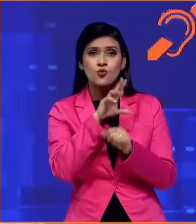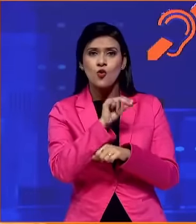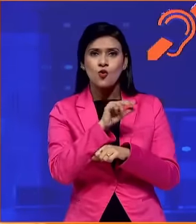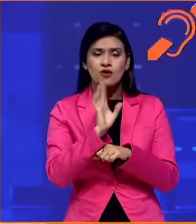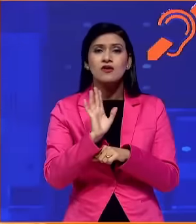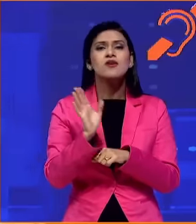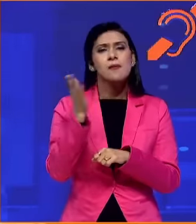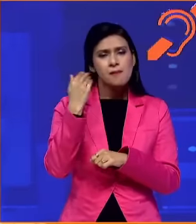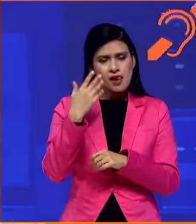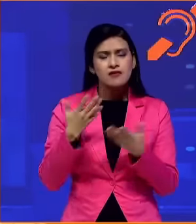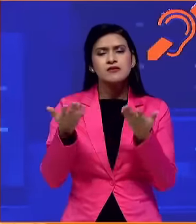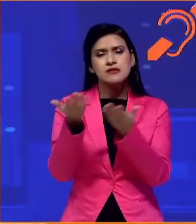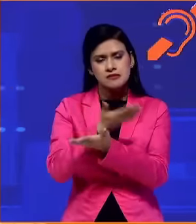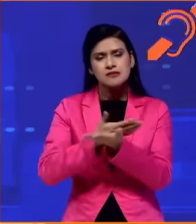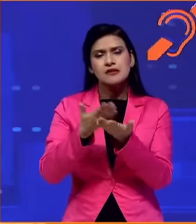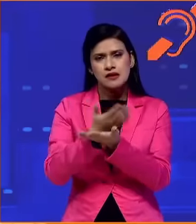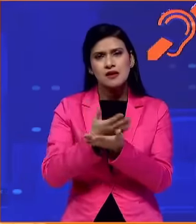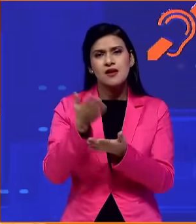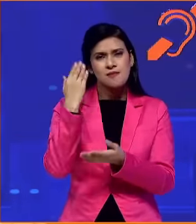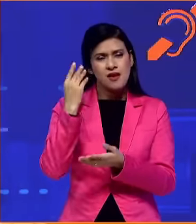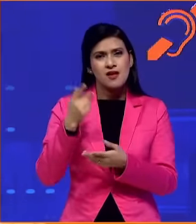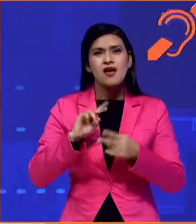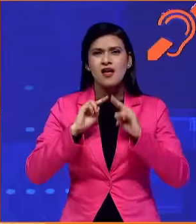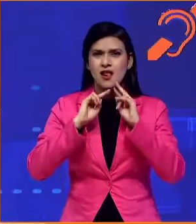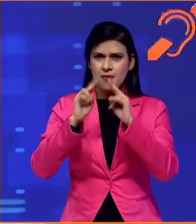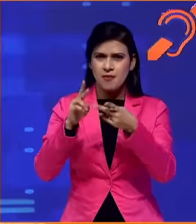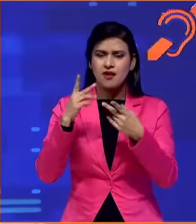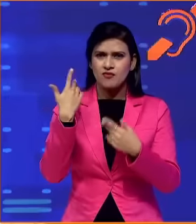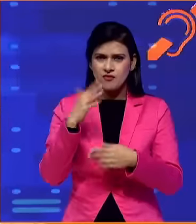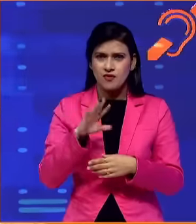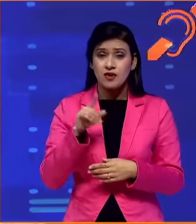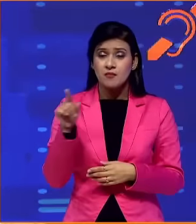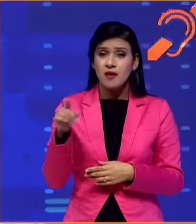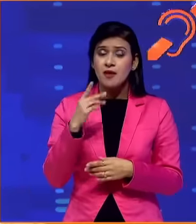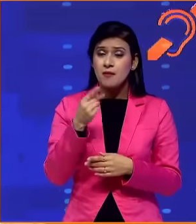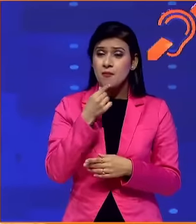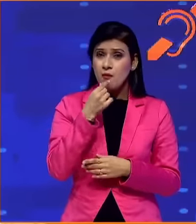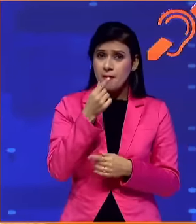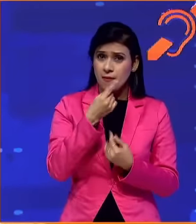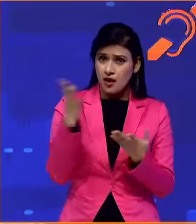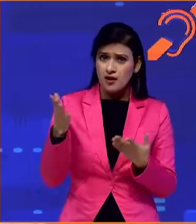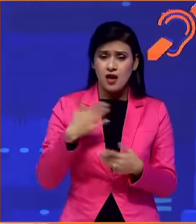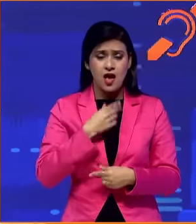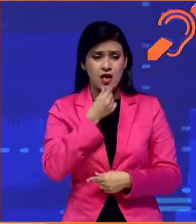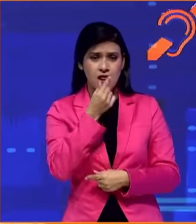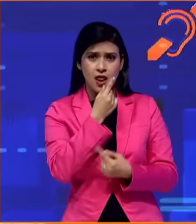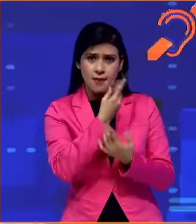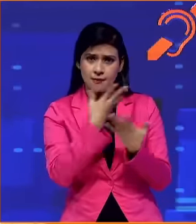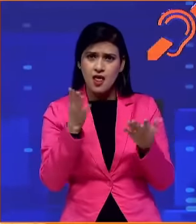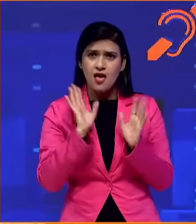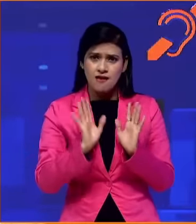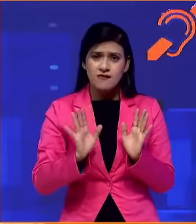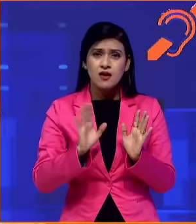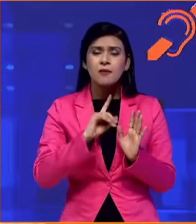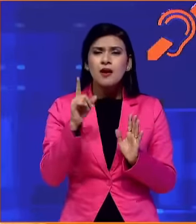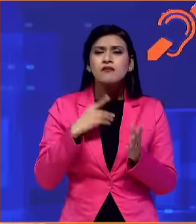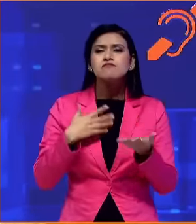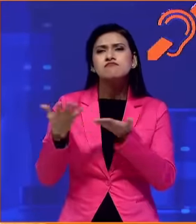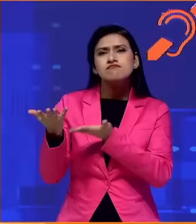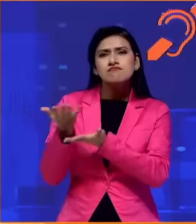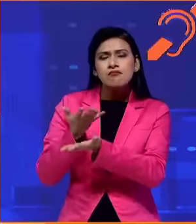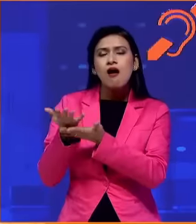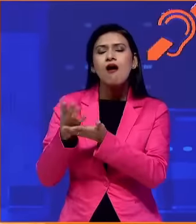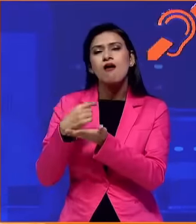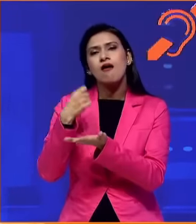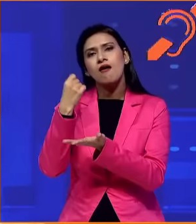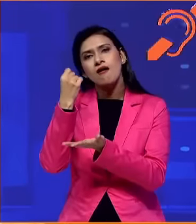किमैंनेकुछबातेंकहीथीं,औरमैंने जवाबदियाकिउन्होंनेइससेकहींअधिकबातेंकहीथीं।मैंने बहुतकुछकहाथा।लेकिनजबहमबैठकर बातचीतकरने